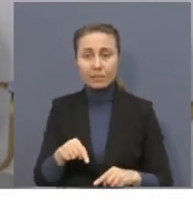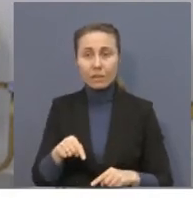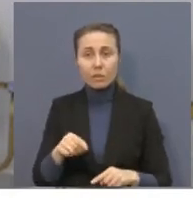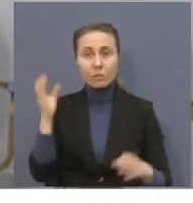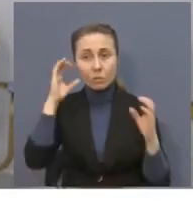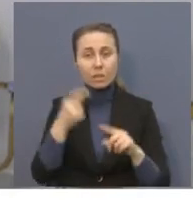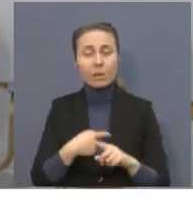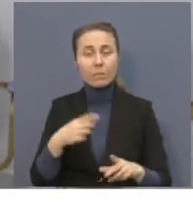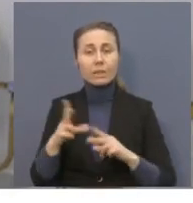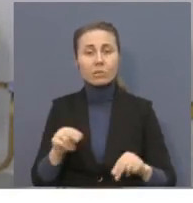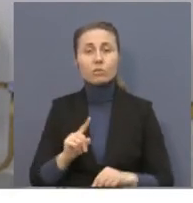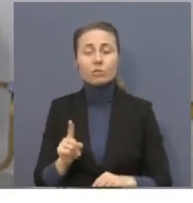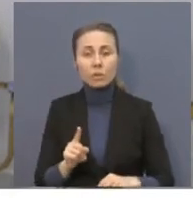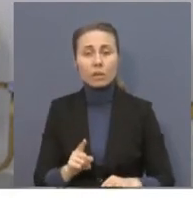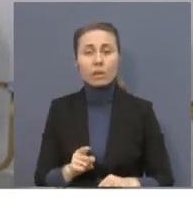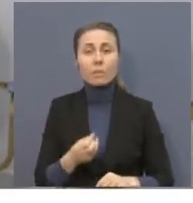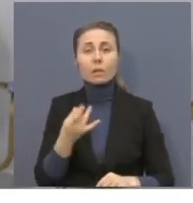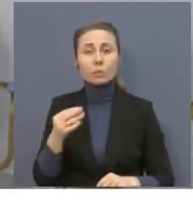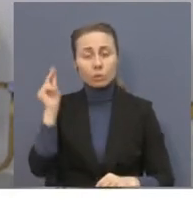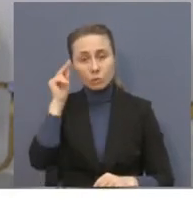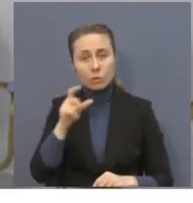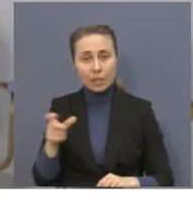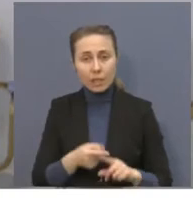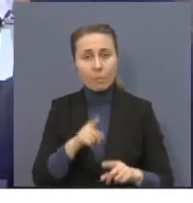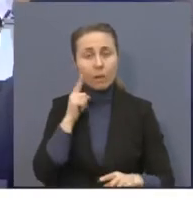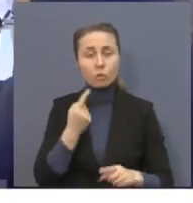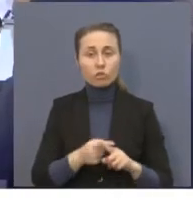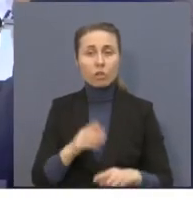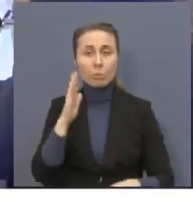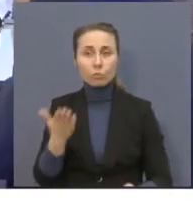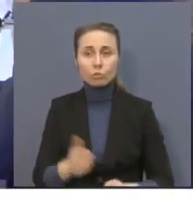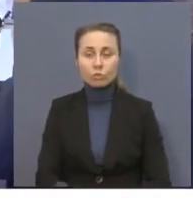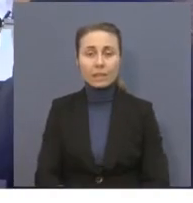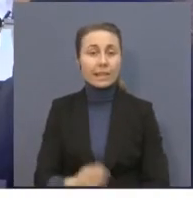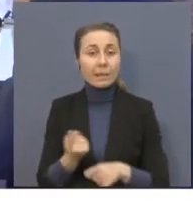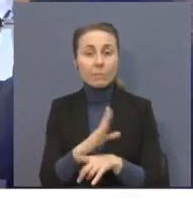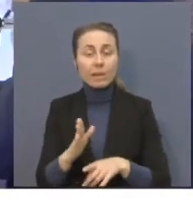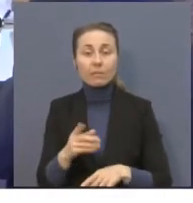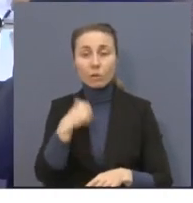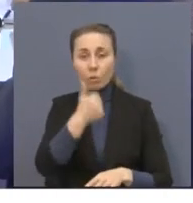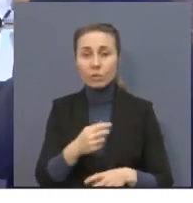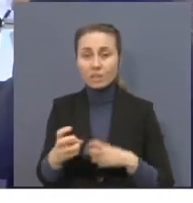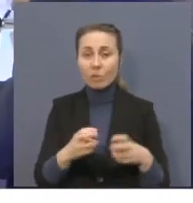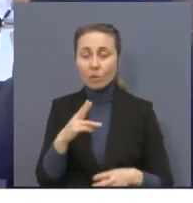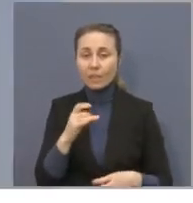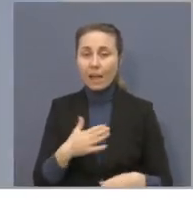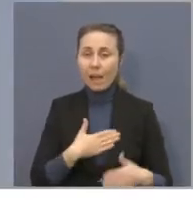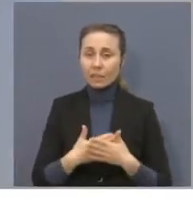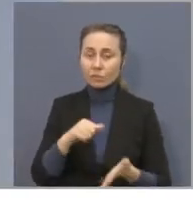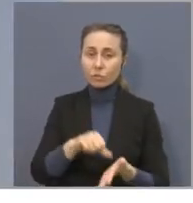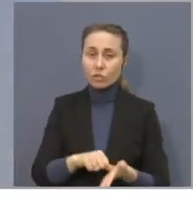Ну и надежда на то, что поскольку студенты и молодежь – это будущее. Уже не первый год завод Кирова является активным